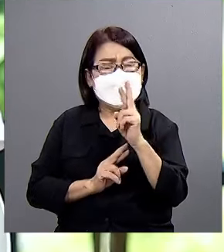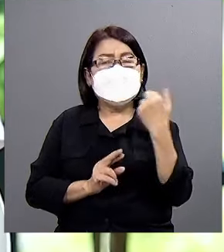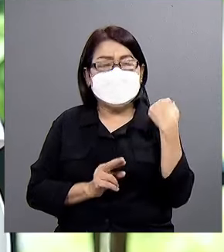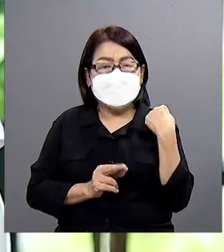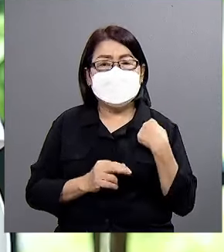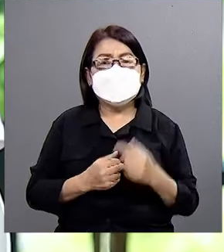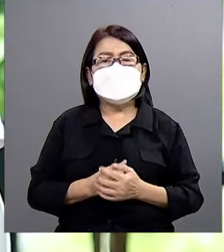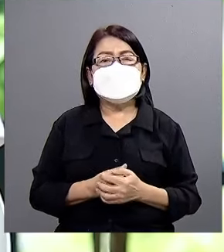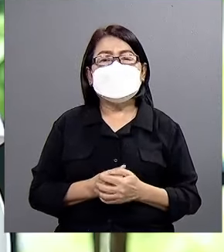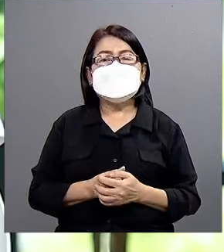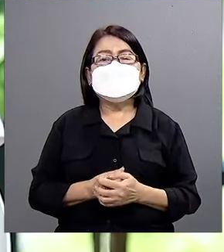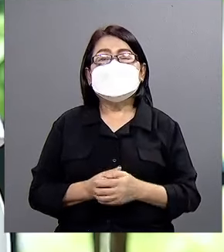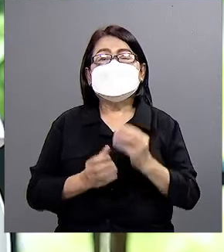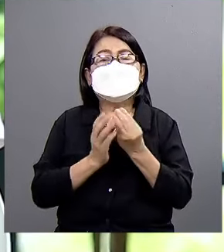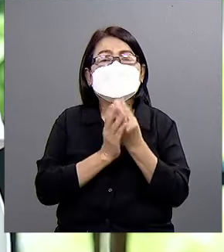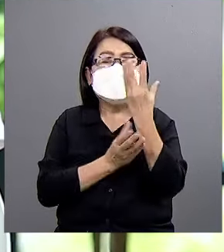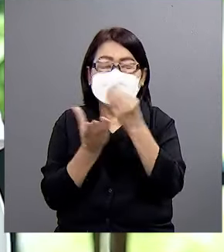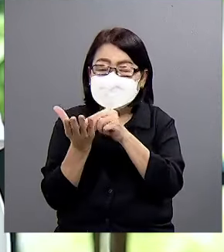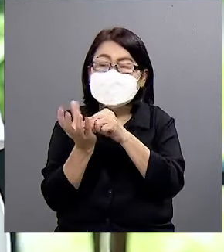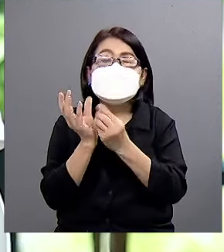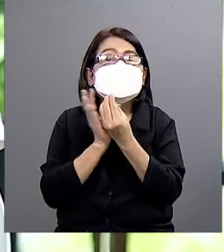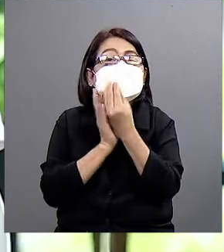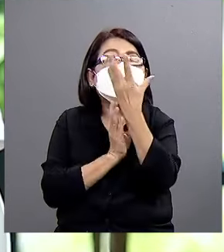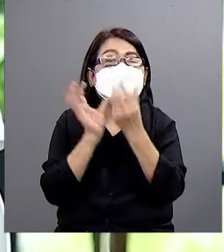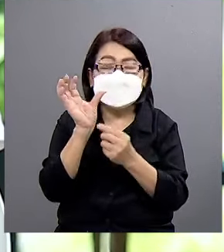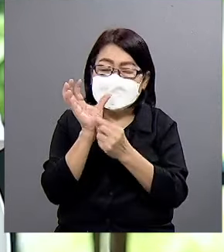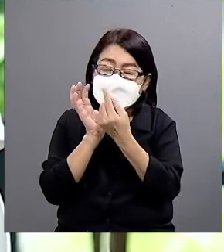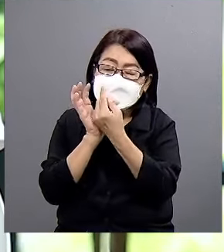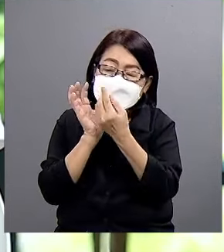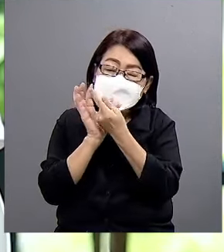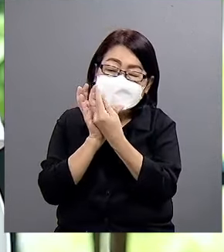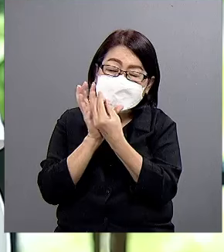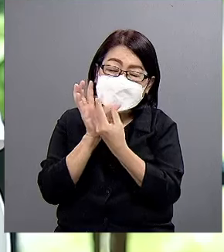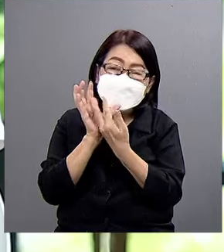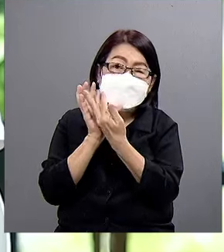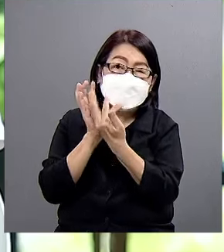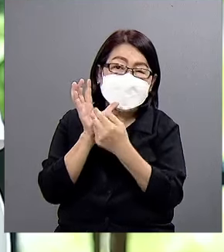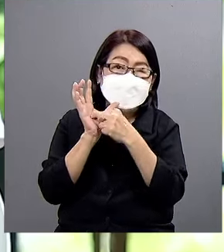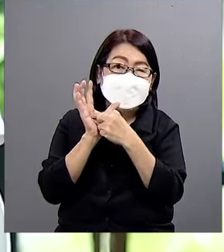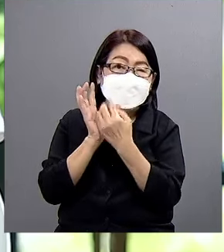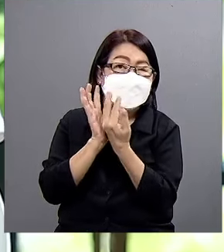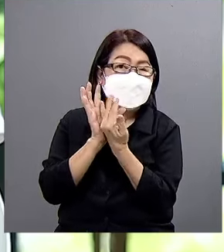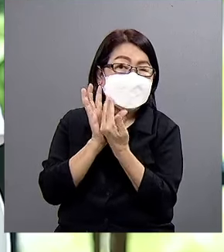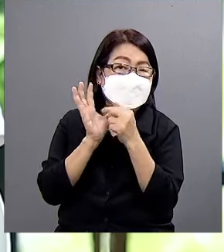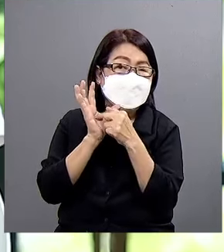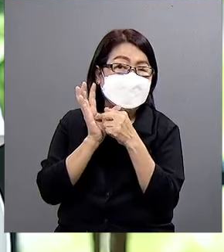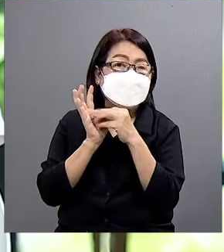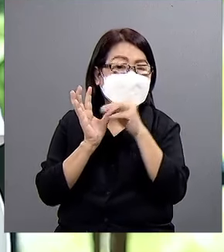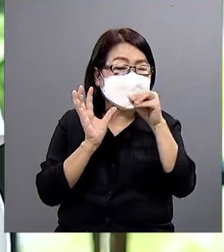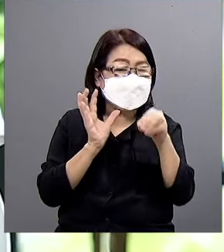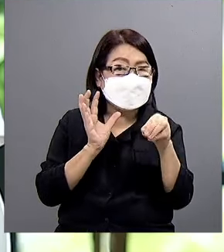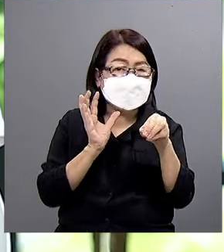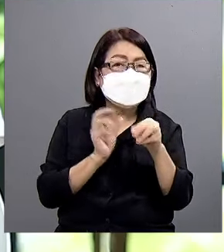ช้เกสรดอกไม้เป็นหลักเพราะนั้นถ้าเกสรดอกไม้เป็นหลักเนี่ยคนกลุ่มที่แพ้เกสรดอกไม้เนี่ยก็ต้องระวังไว้นะครับโดยเฉพาะถ้าเกิ